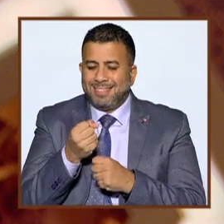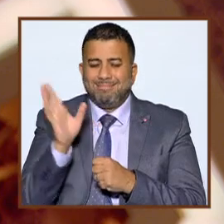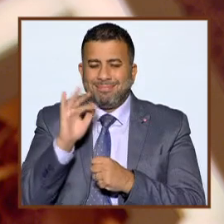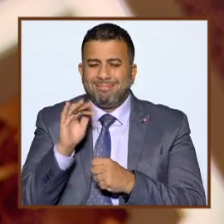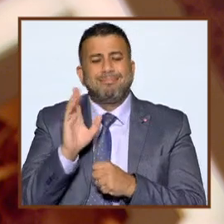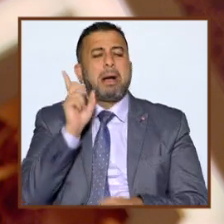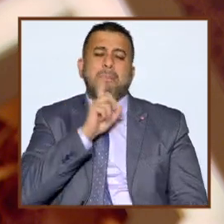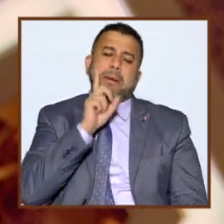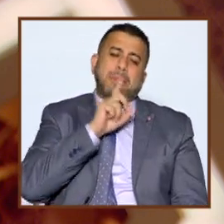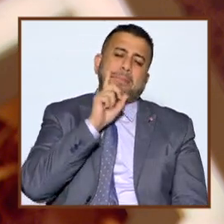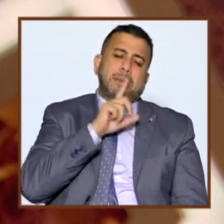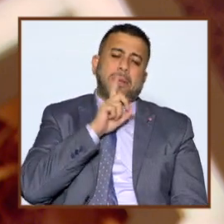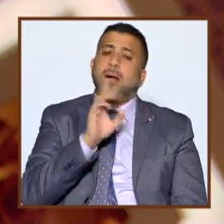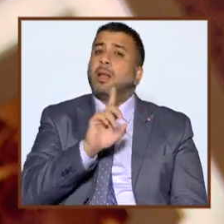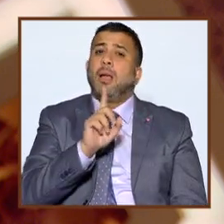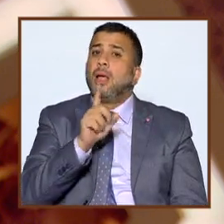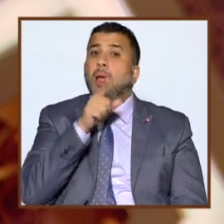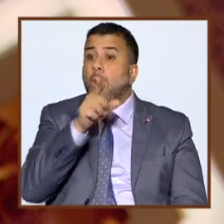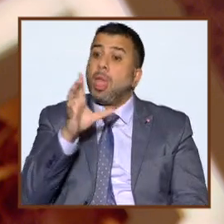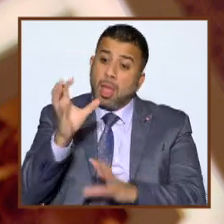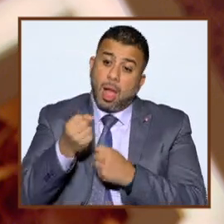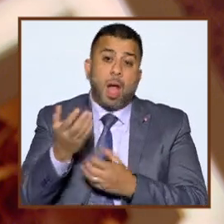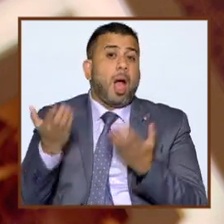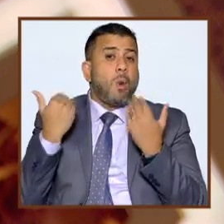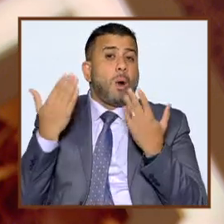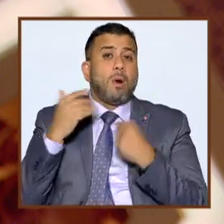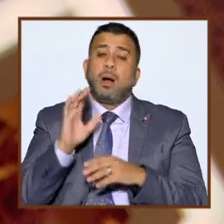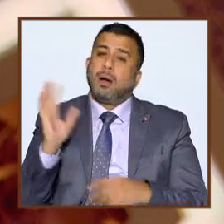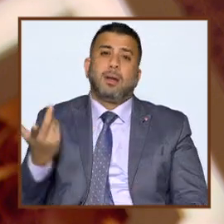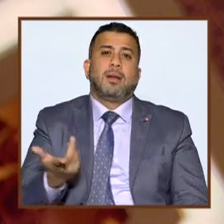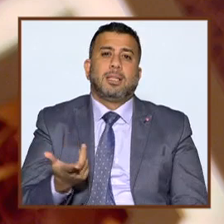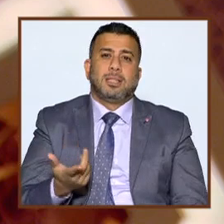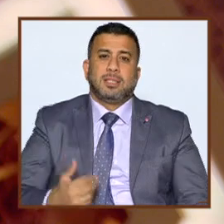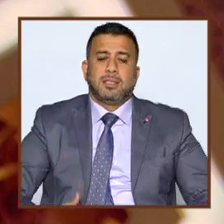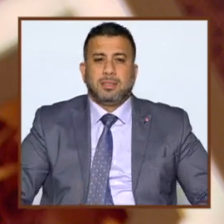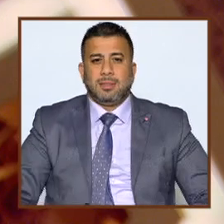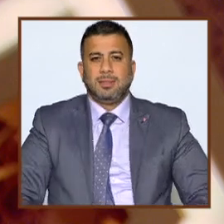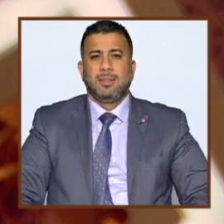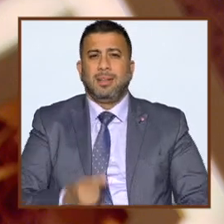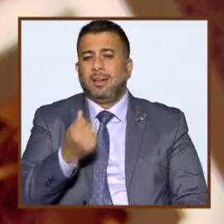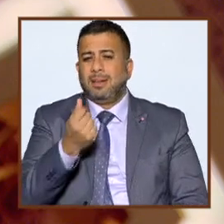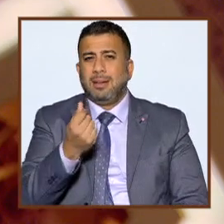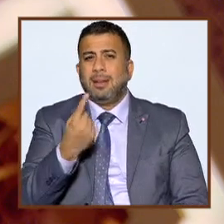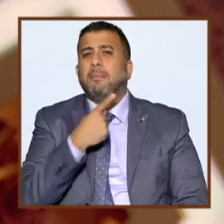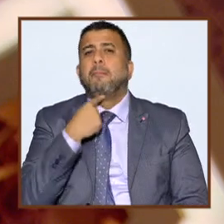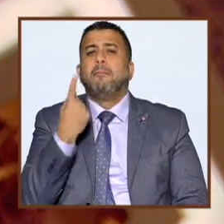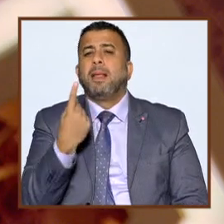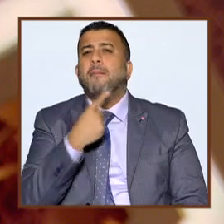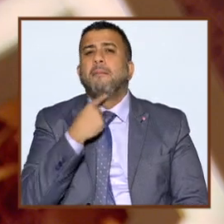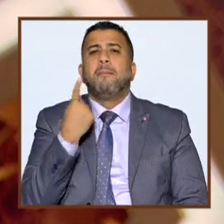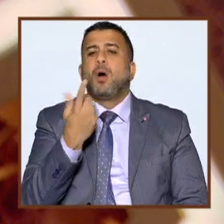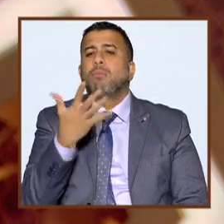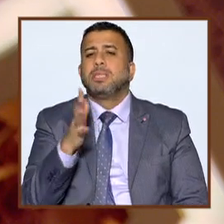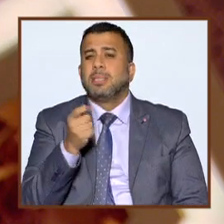عنك تكفل، هو راح بنفسه ثم إذا جاء تحسف على 200 ريال أو 150 ريال